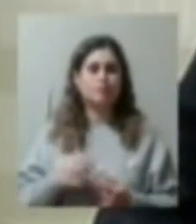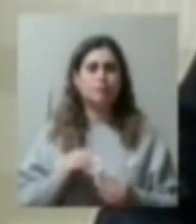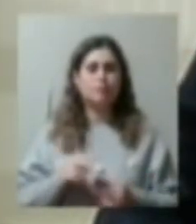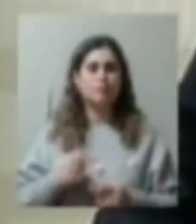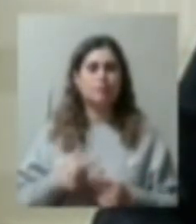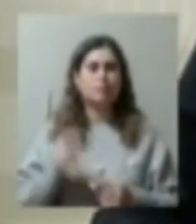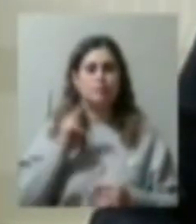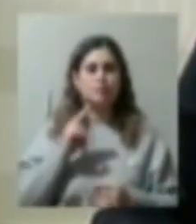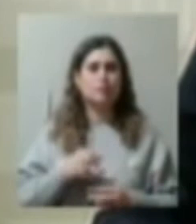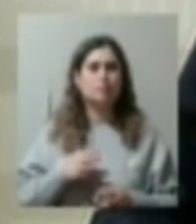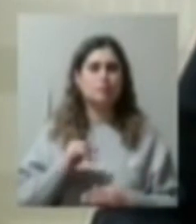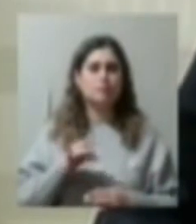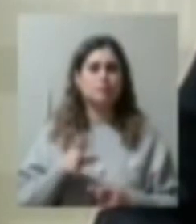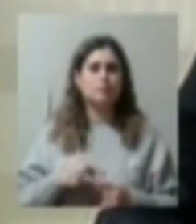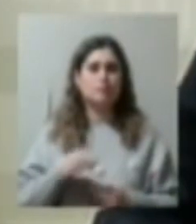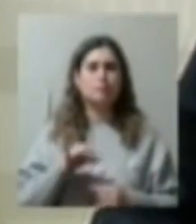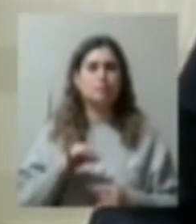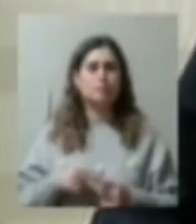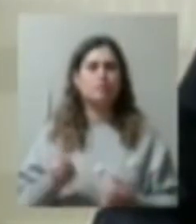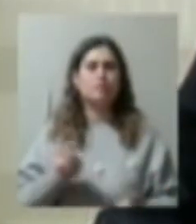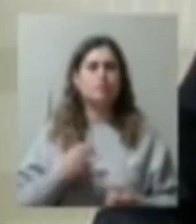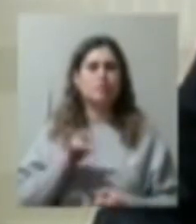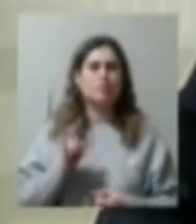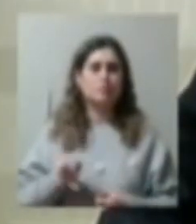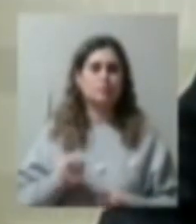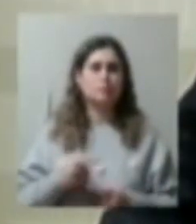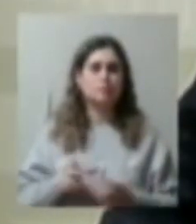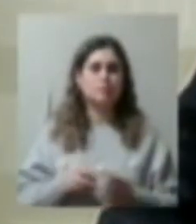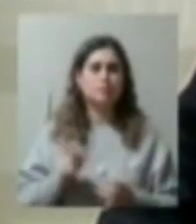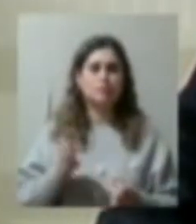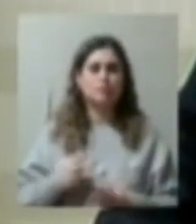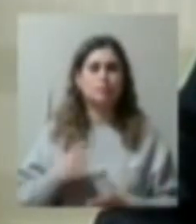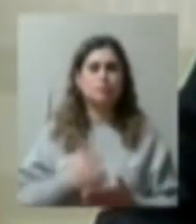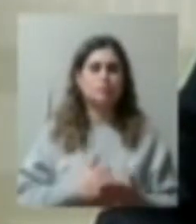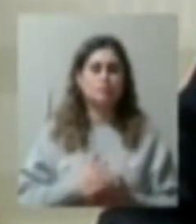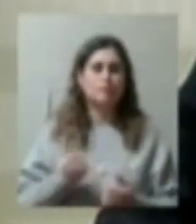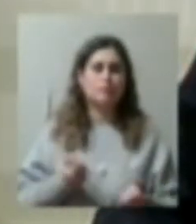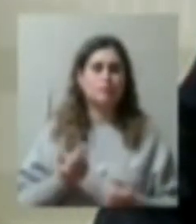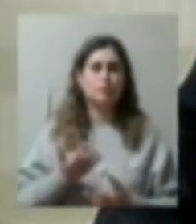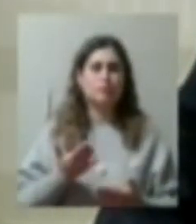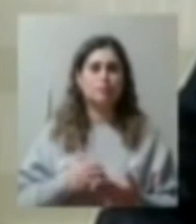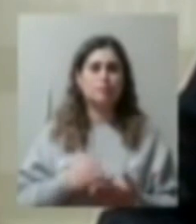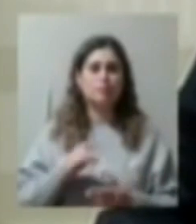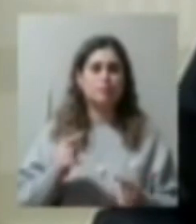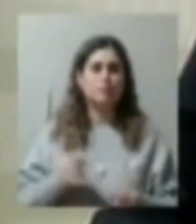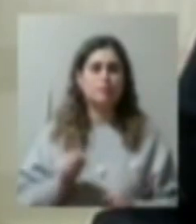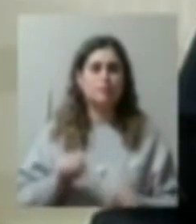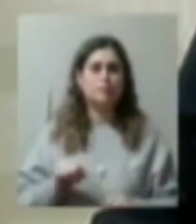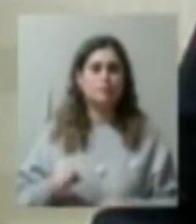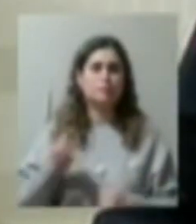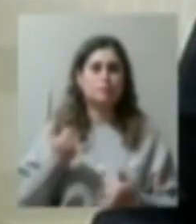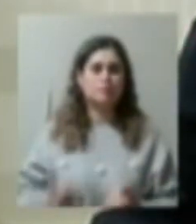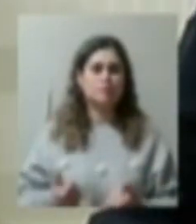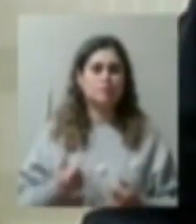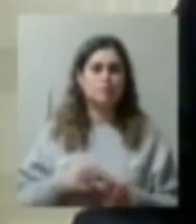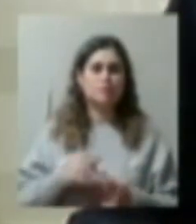навчальної їзди, водіям та пасажирам таксі, співробітникам спеціальних служб і водіям, які мають обмежені можливості. Наразі, за